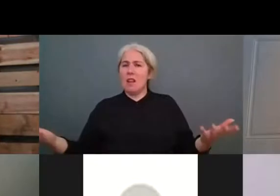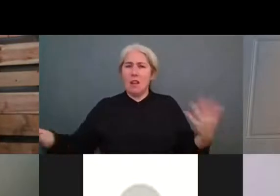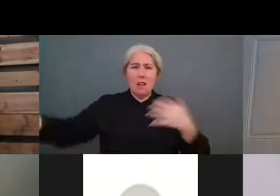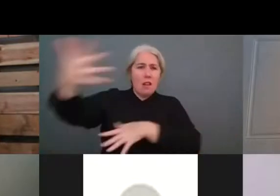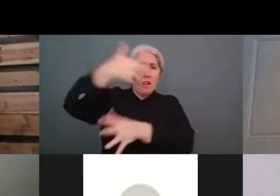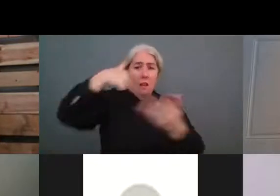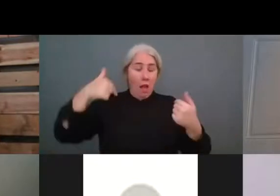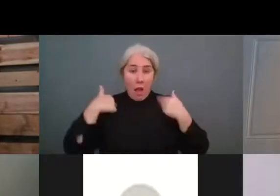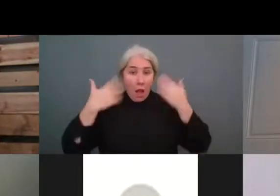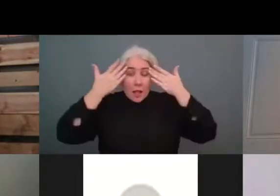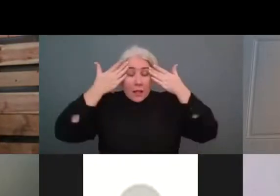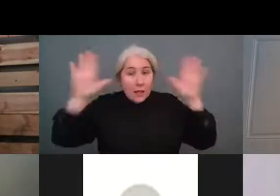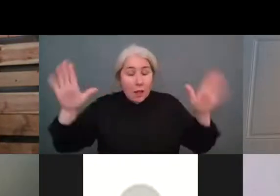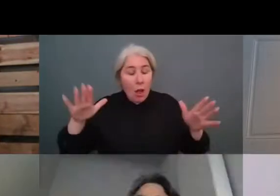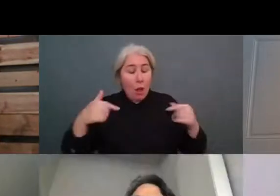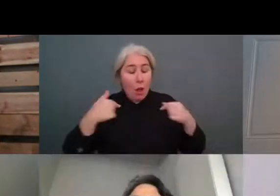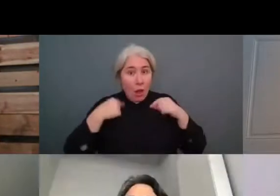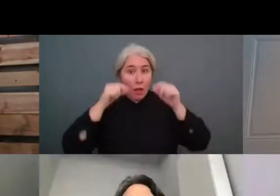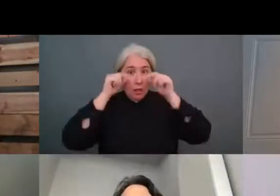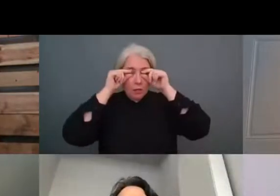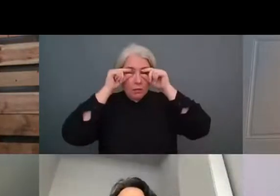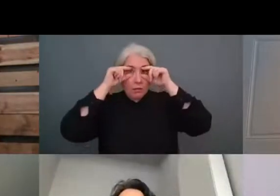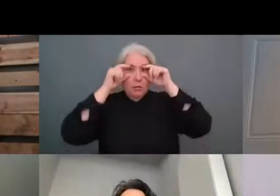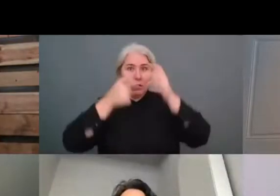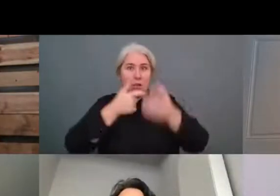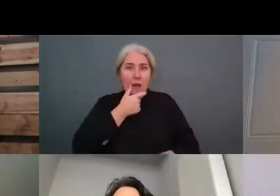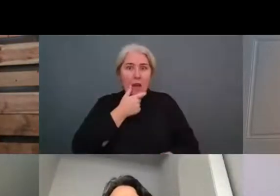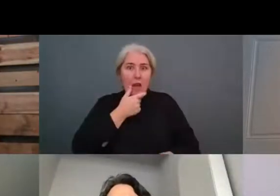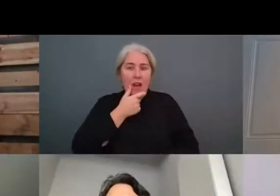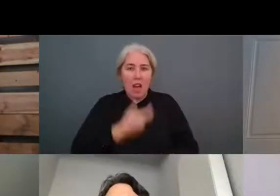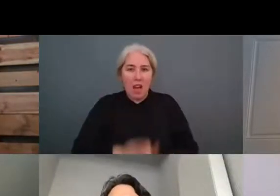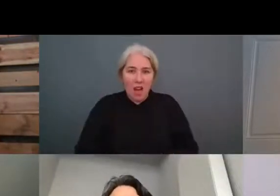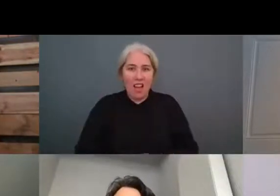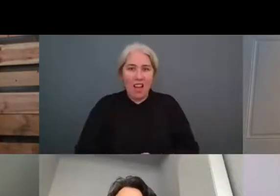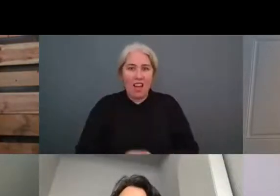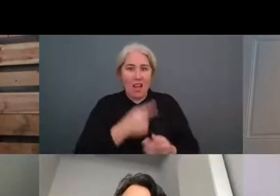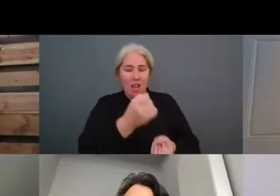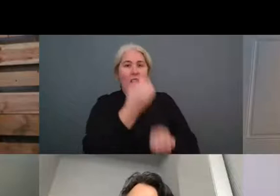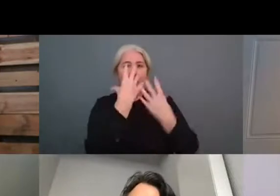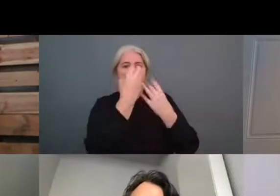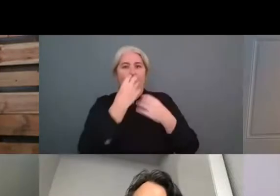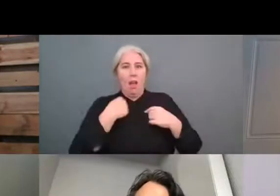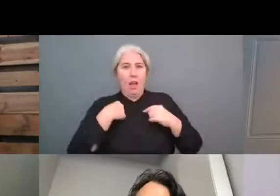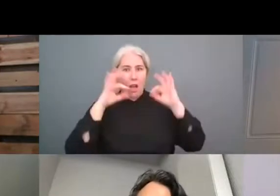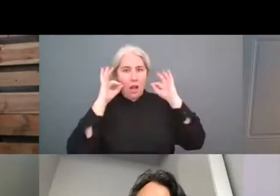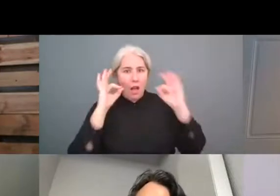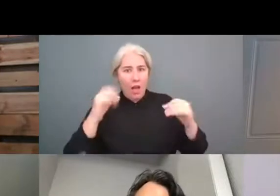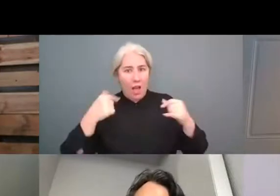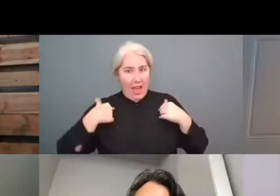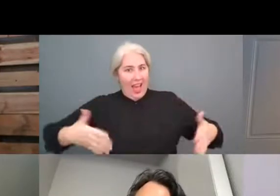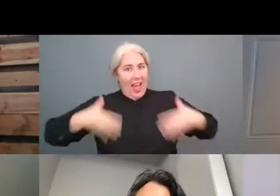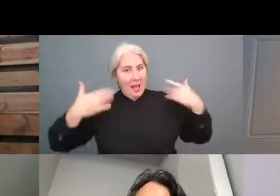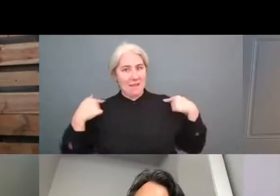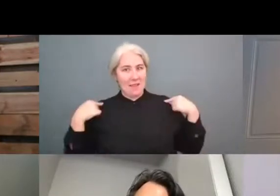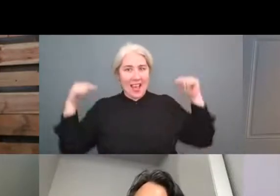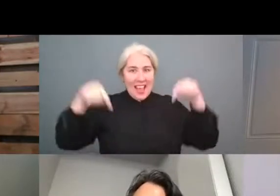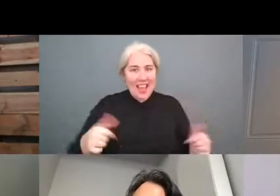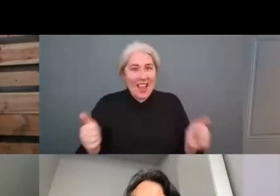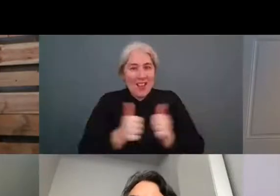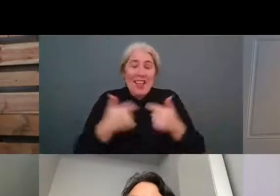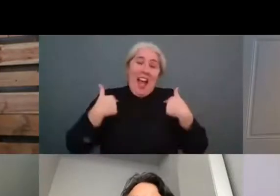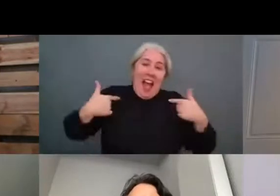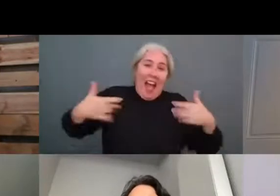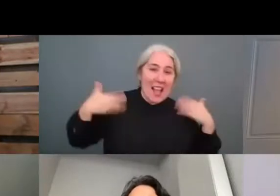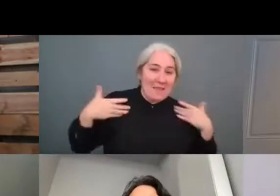et du coup bah je sens un petit peu ma place aujourd'hui de parler avec vous tous et c'est vraiment un plaisir donc voilà je vais partir dans moins de six mois avec mathieu